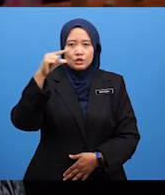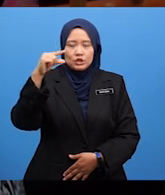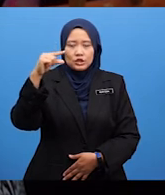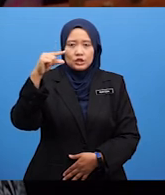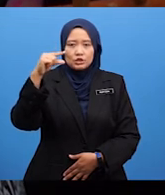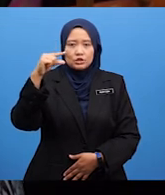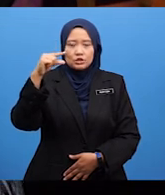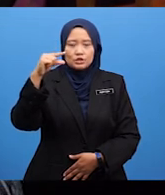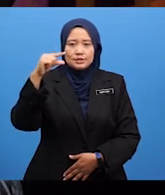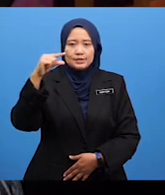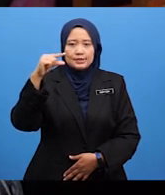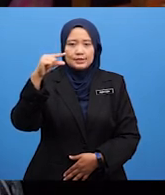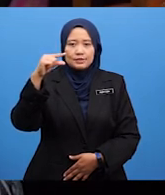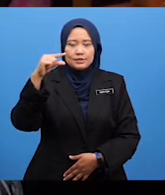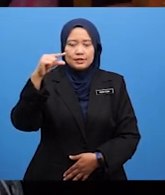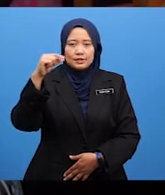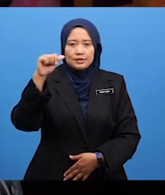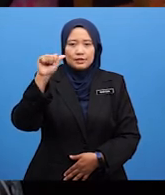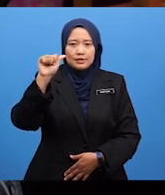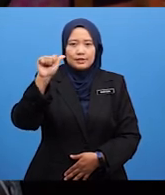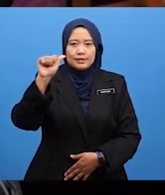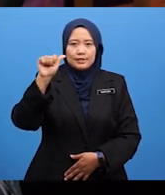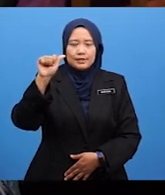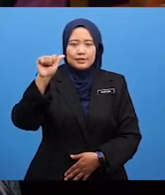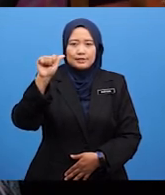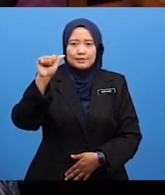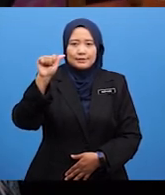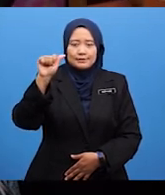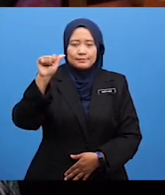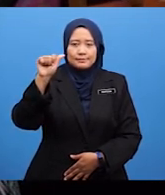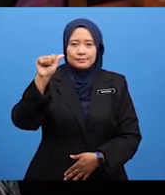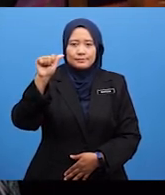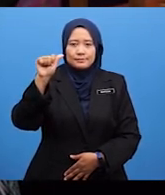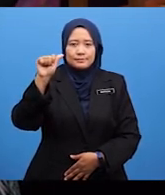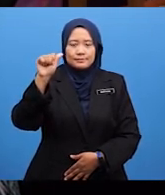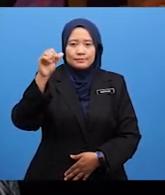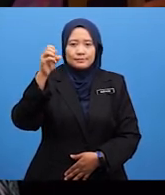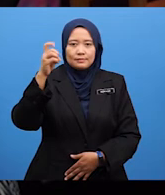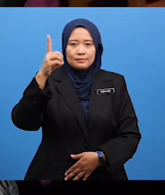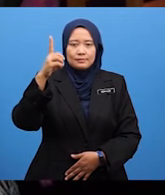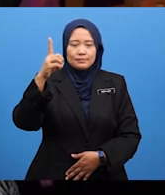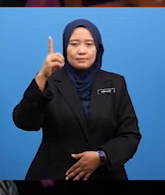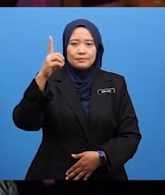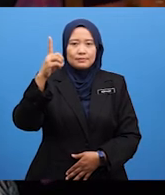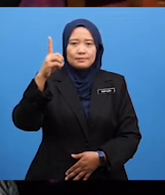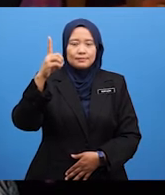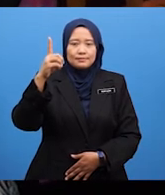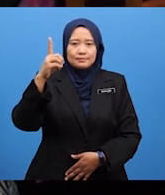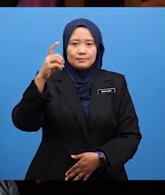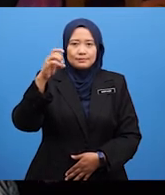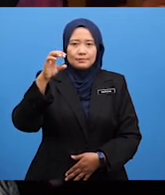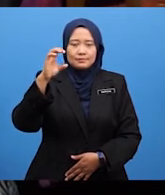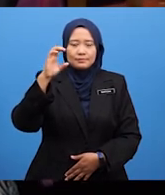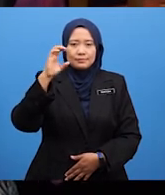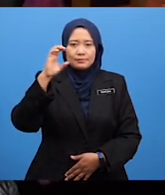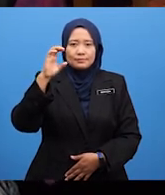G, seterusnya note A, dan seterusnya note B, kemudian